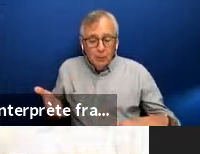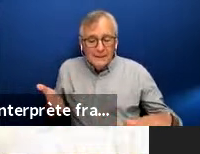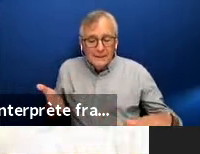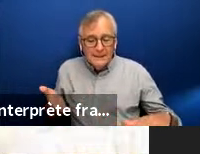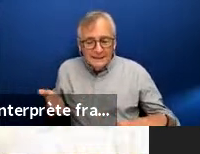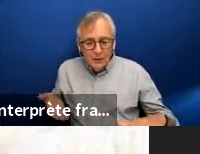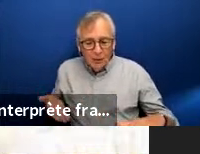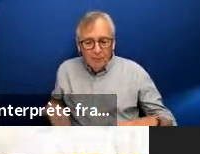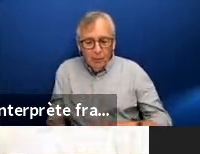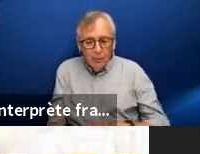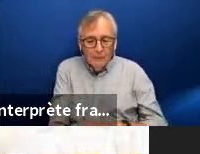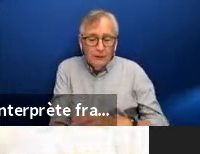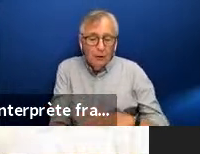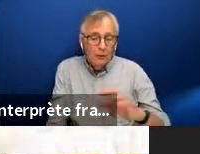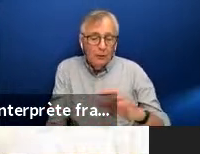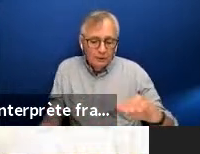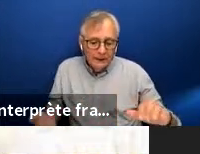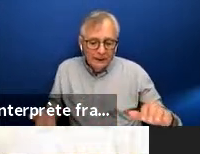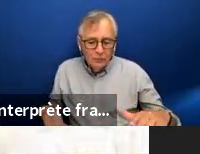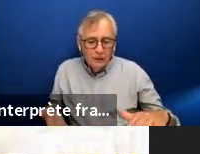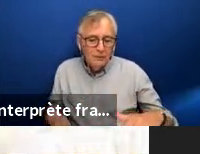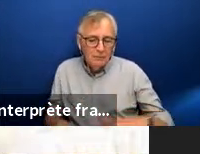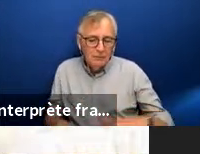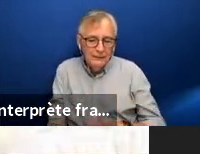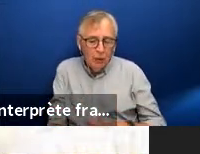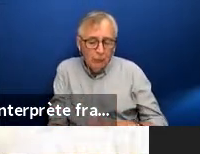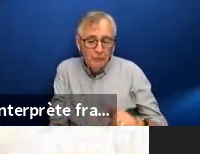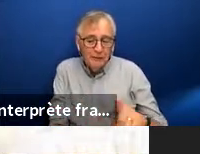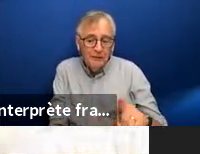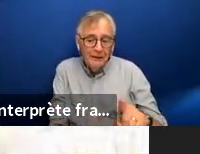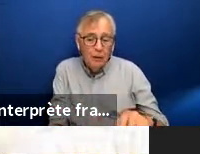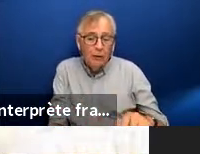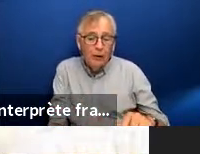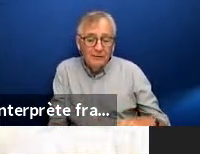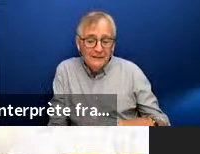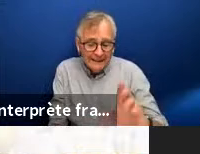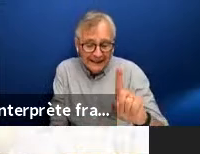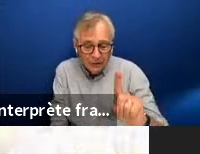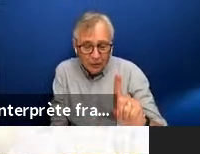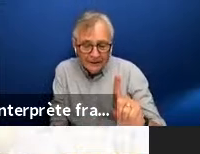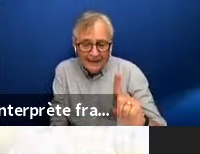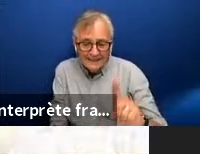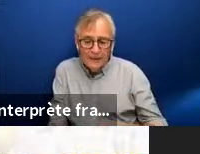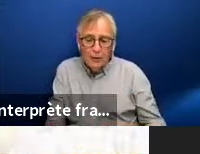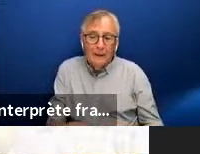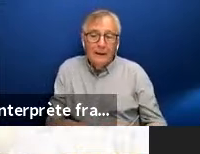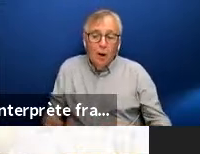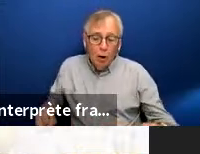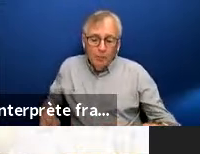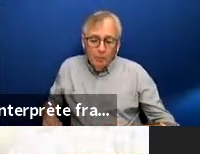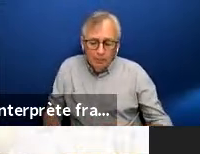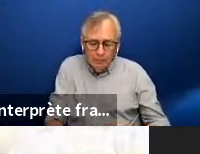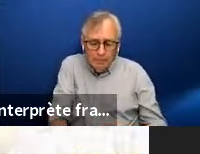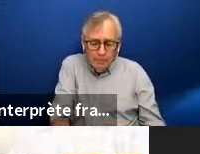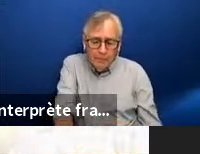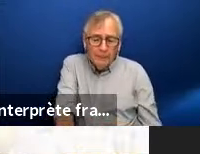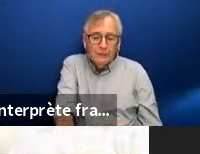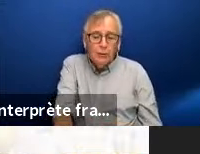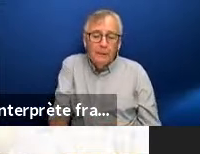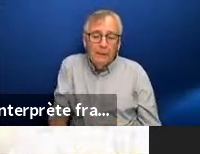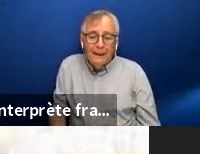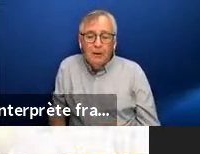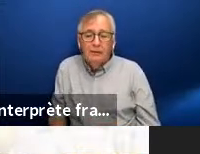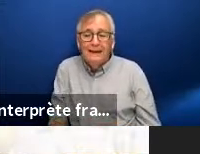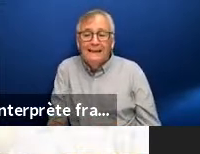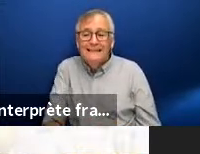donc, on peut aussi, si on peut, mettons, à l'hôtel ou on veut aviser quelqu'un qui est dans la salle de bain, on peut